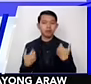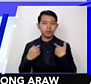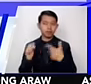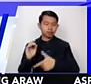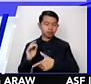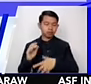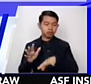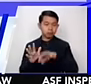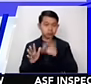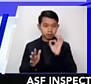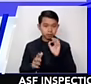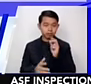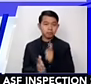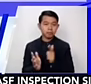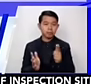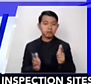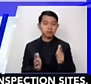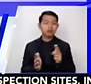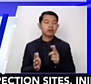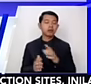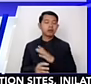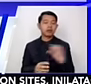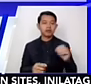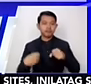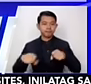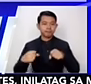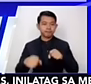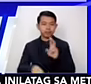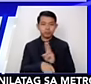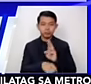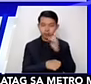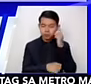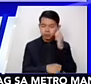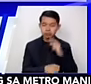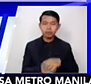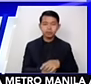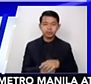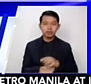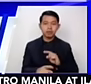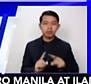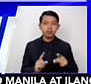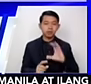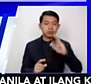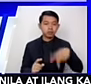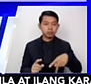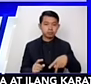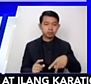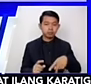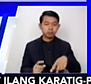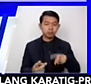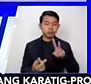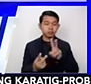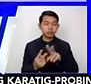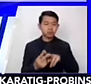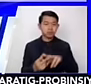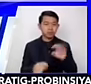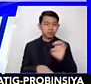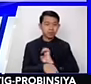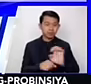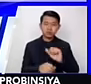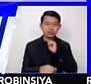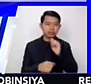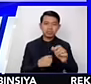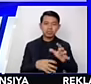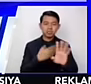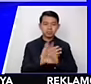motorsiklo na ginamit na mga hold dopper Hindi naman na nabawi ang cellphone ng dalawang empleyado na tinangay ng mga Kawatan